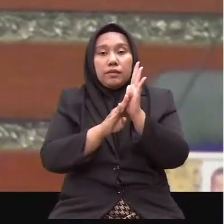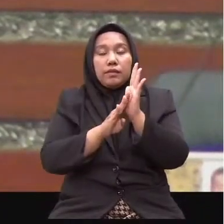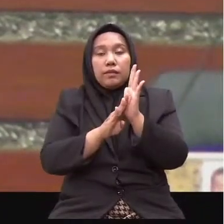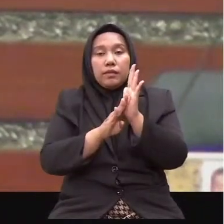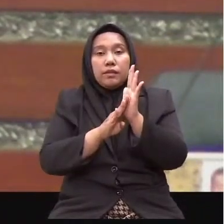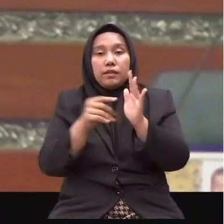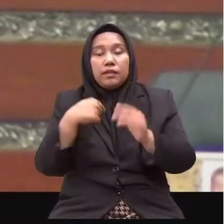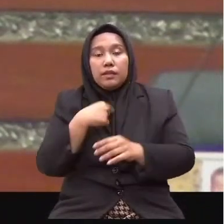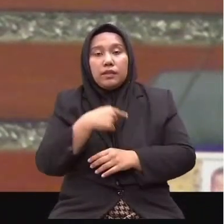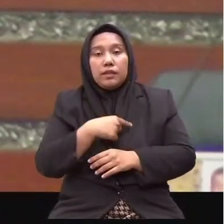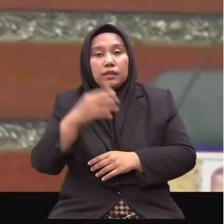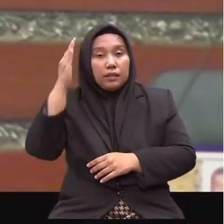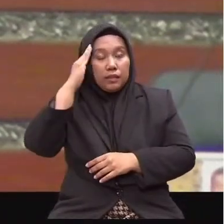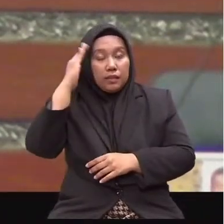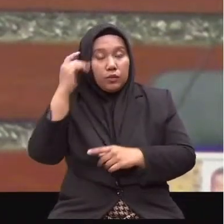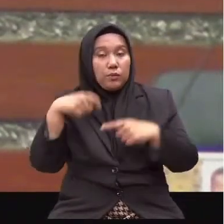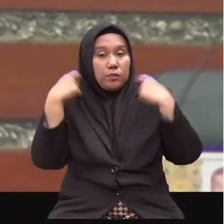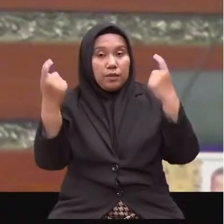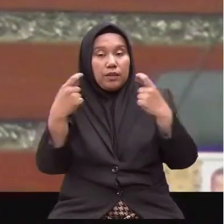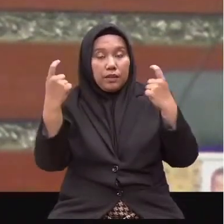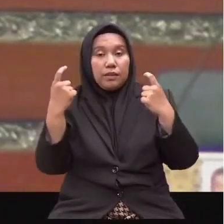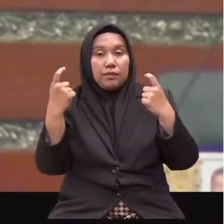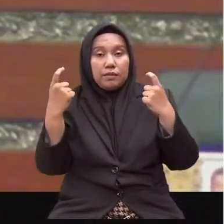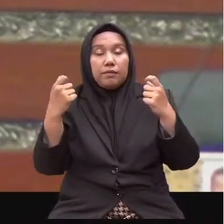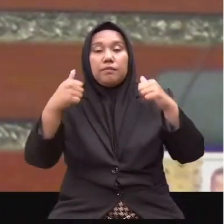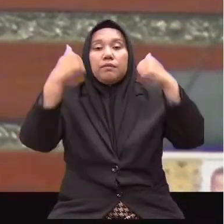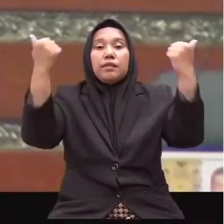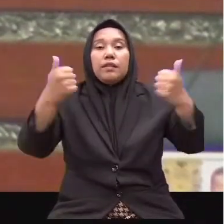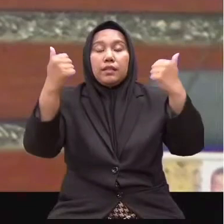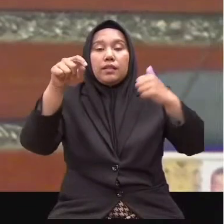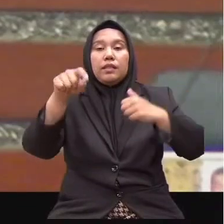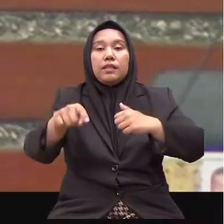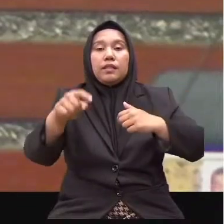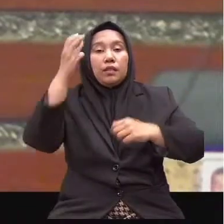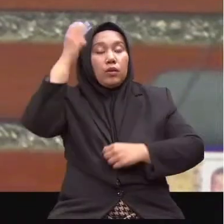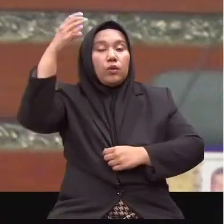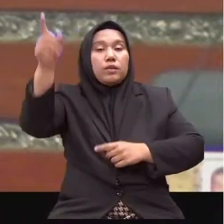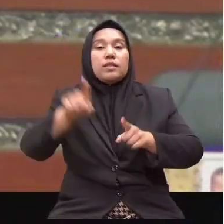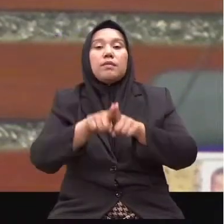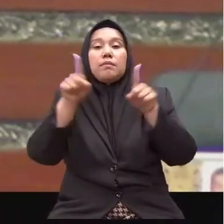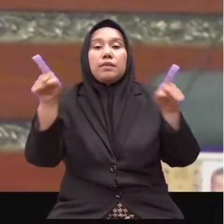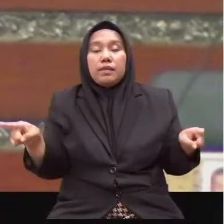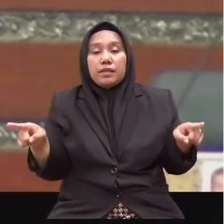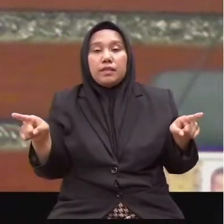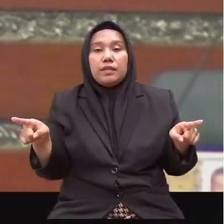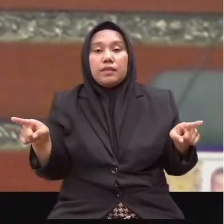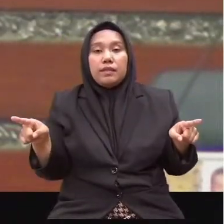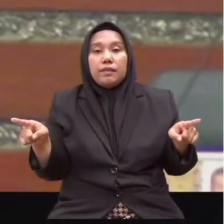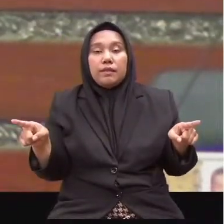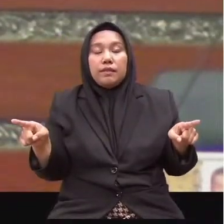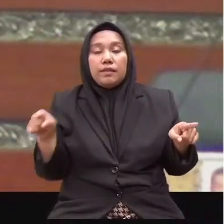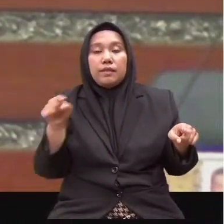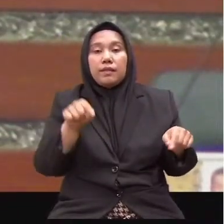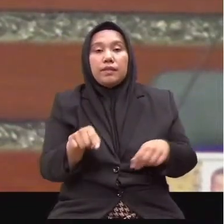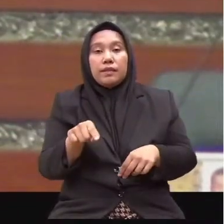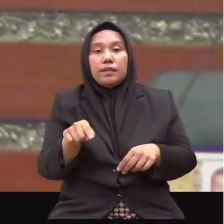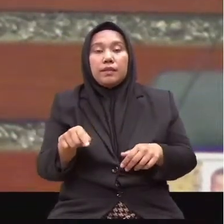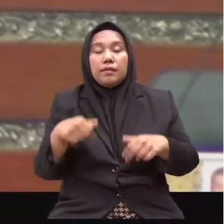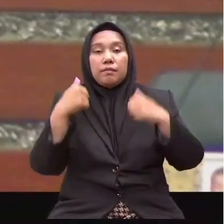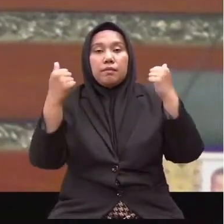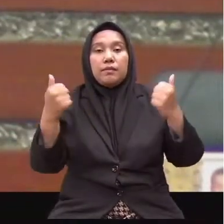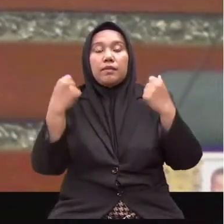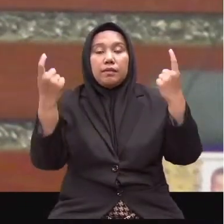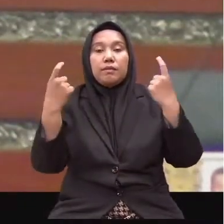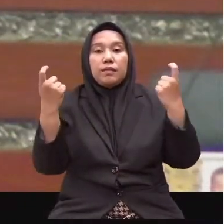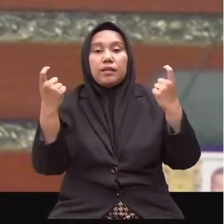sepatunya merayakan kedua perayaan ini dengan konsep yang berbeda ini juga adalah perayaan